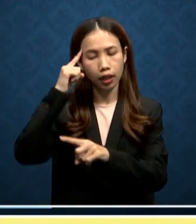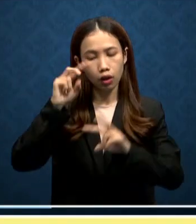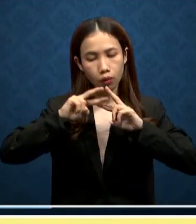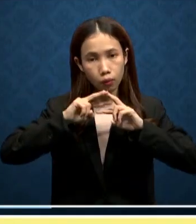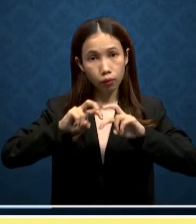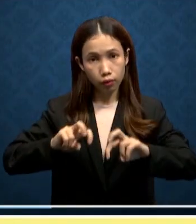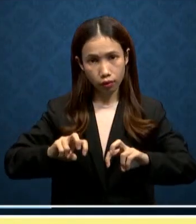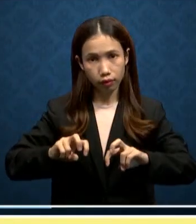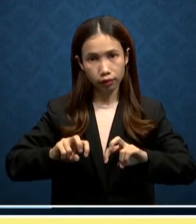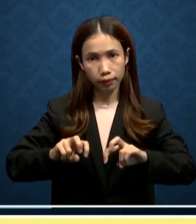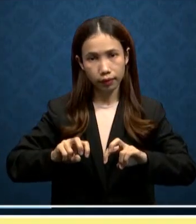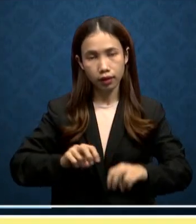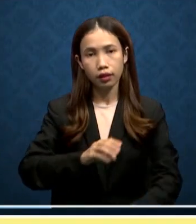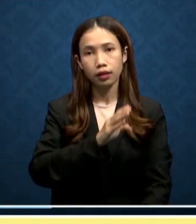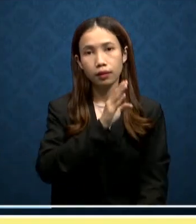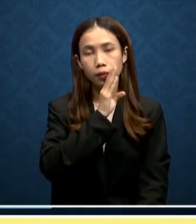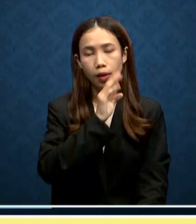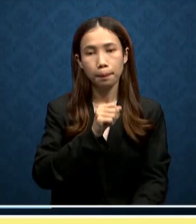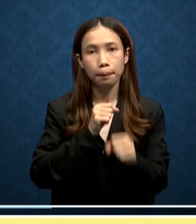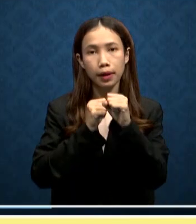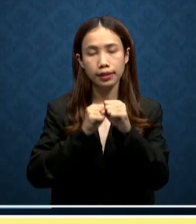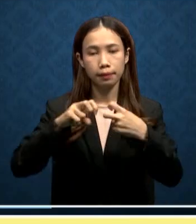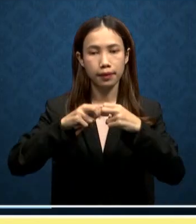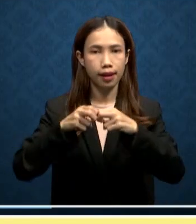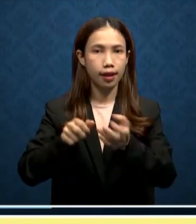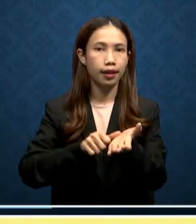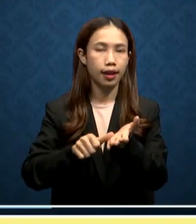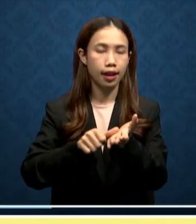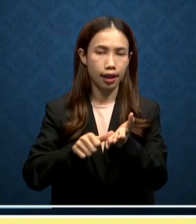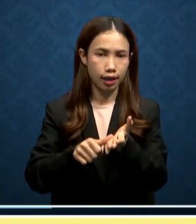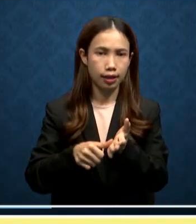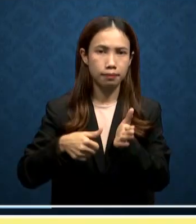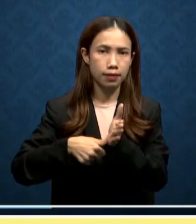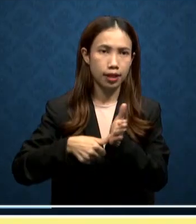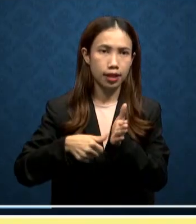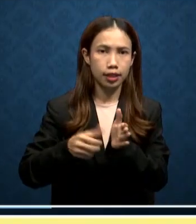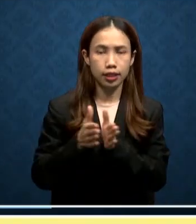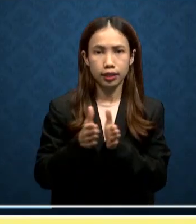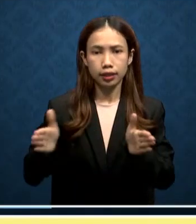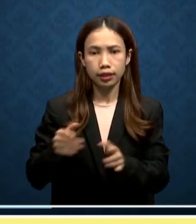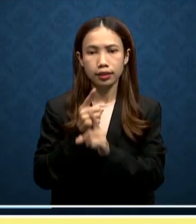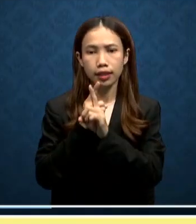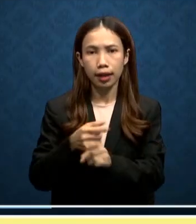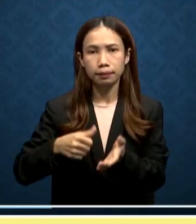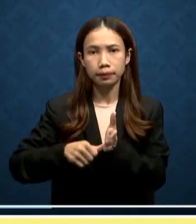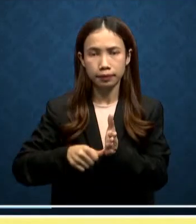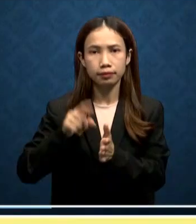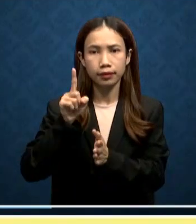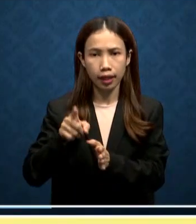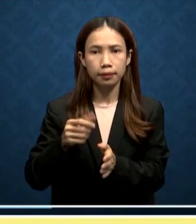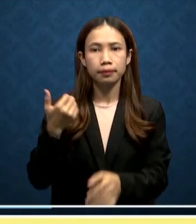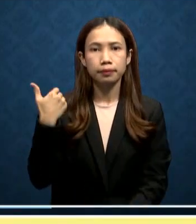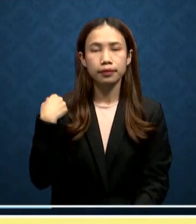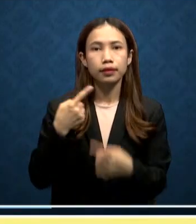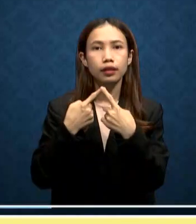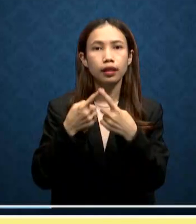ลึกว่าท่านพยายามแก้ปัญหาหนี้ระยะยาวคือตามทวงหนี้ตามอะไรเนี่ยได้ค่อนข้างจะดี